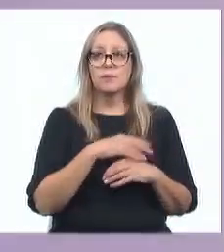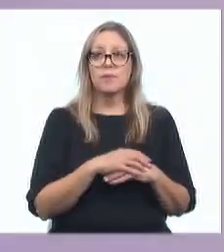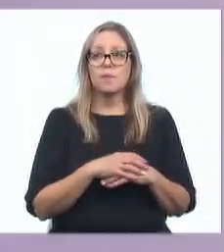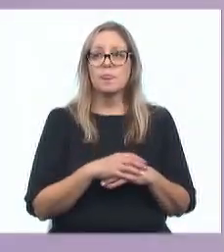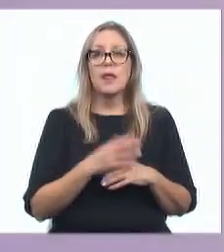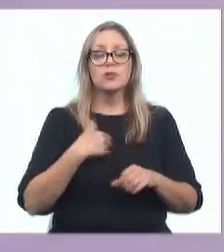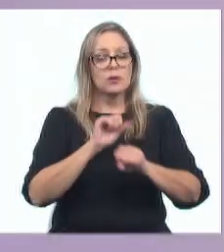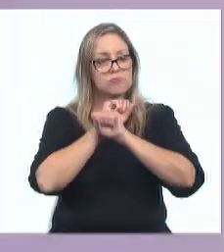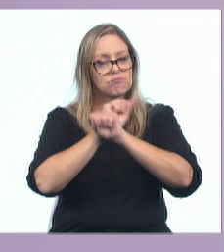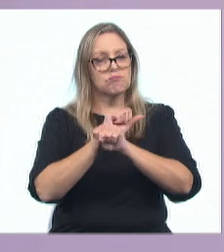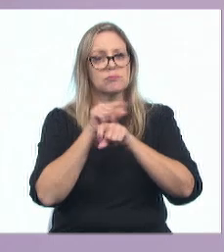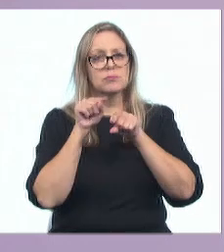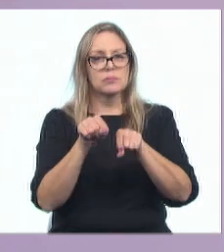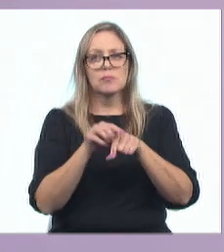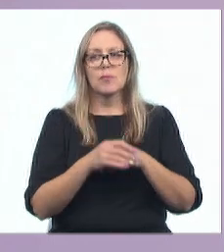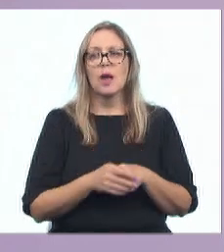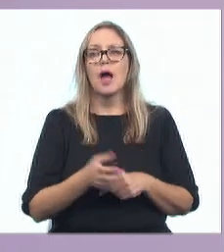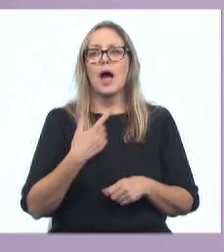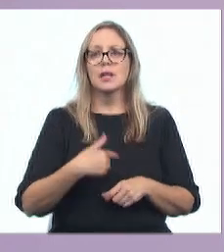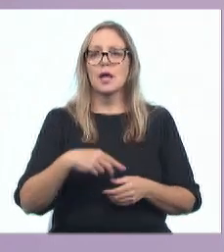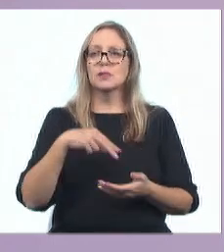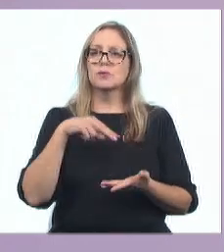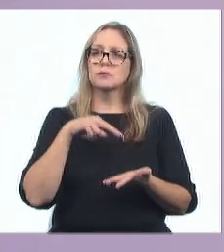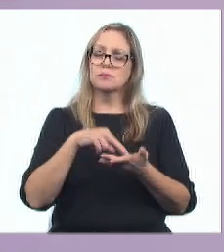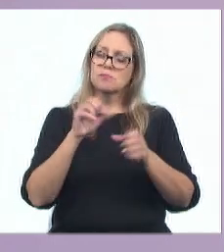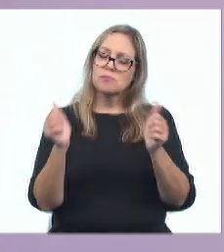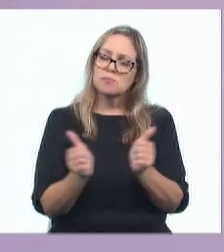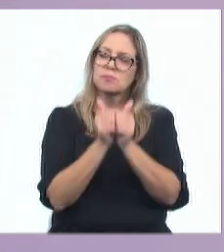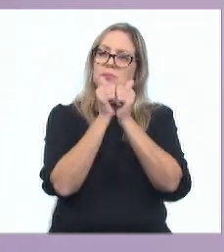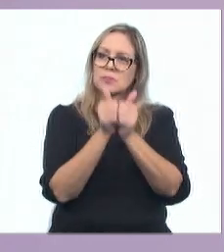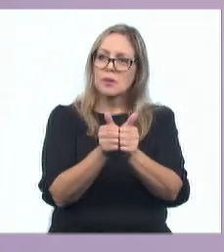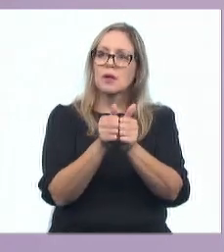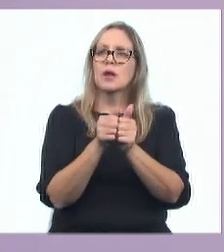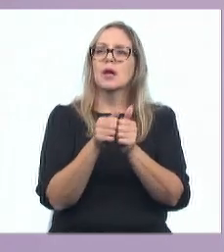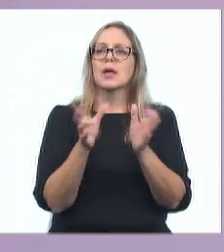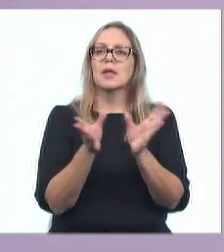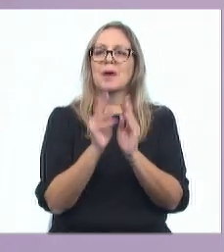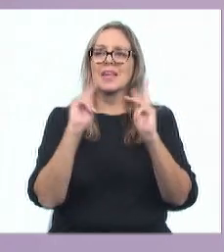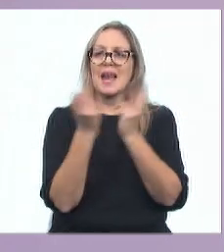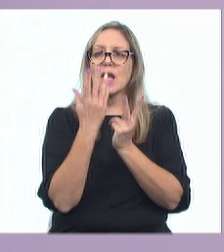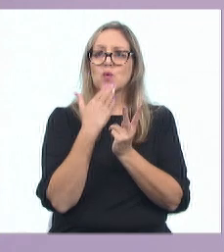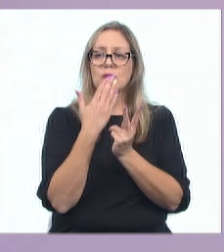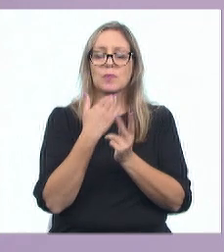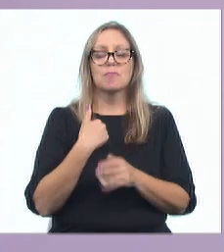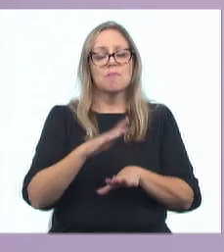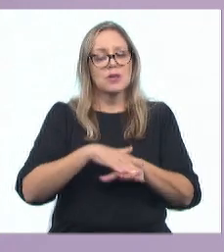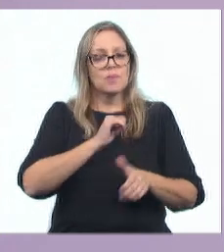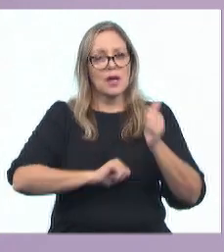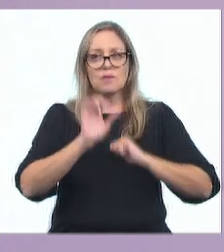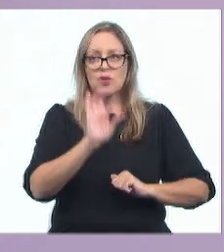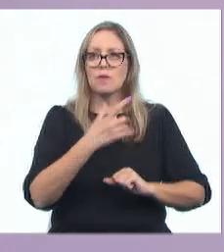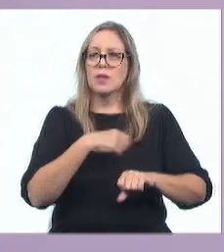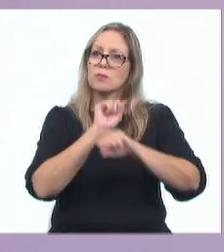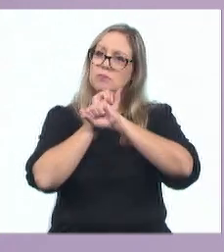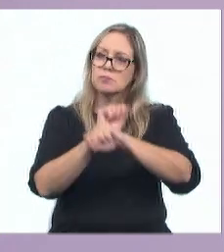you. We stand with you here in the Jewish community in the UK. We feel your pain and we stand by you in